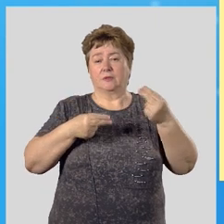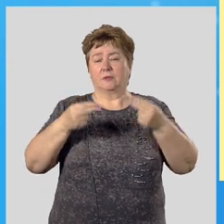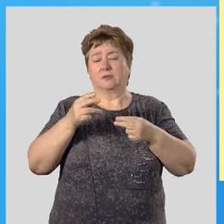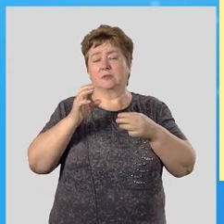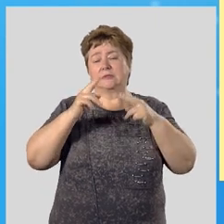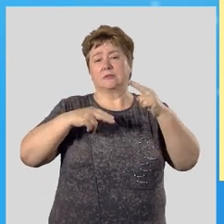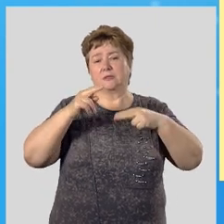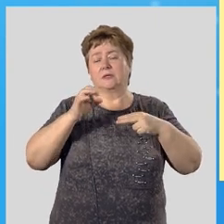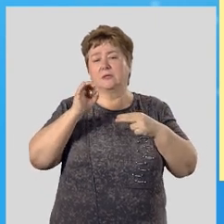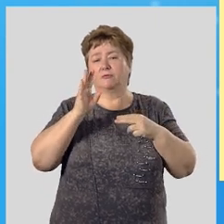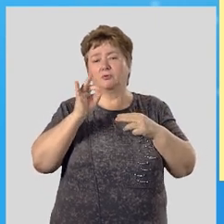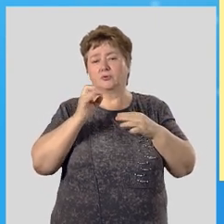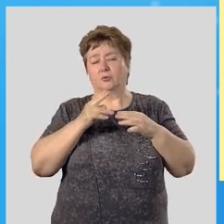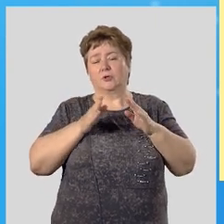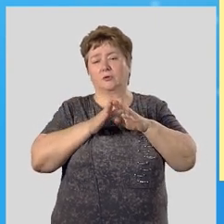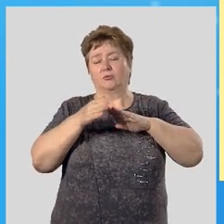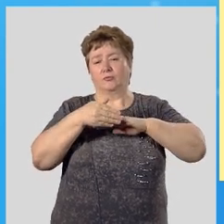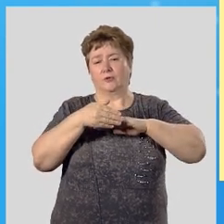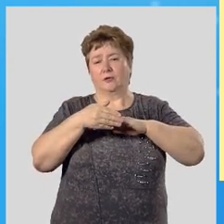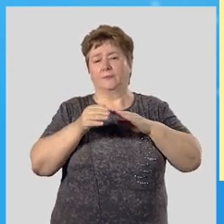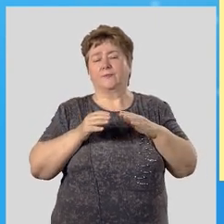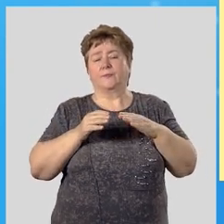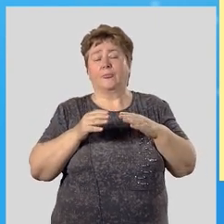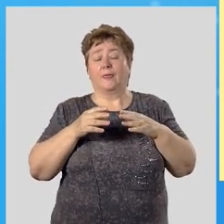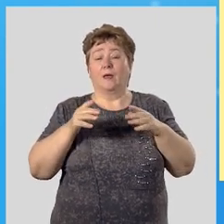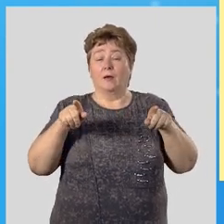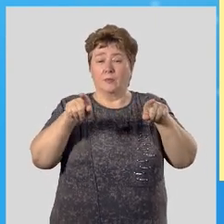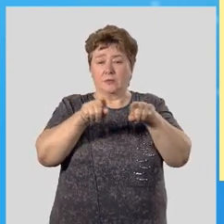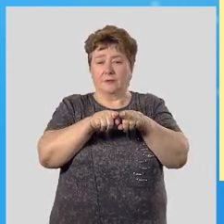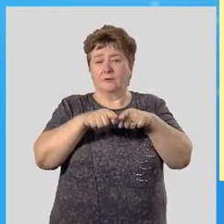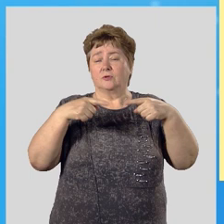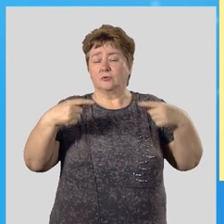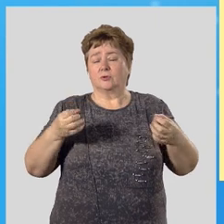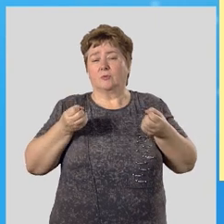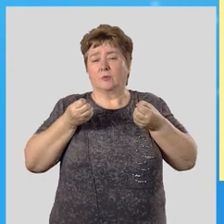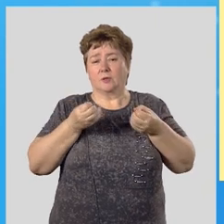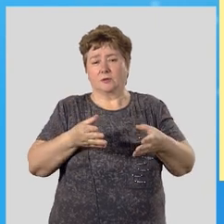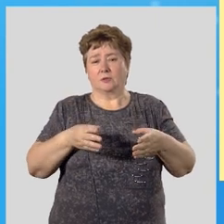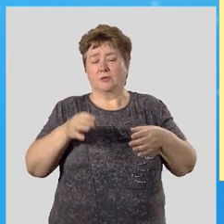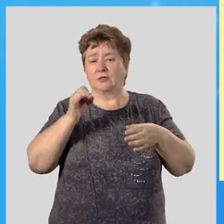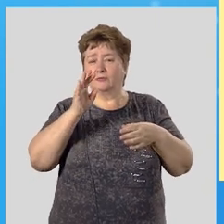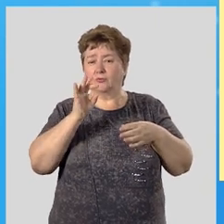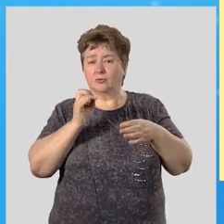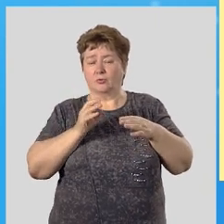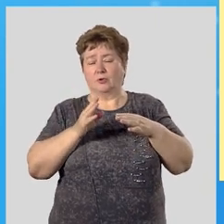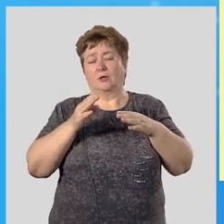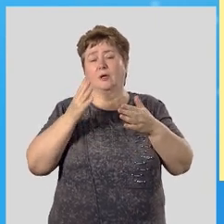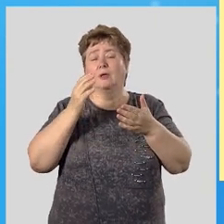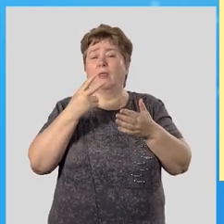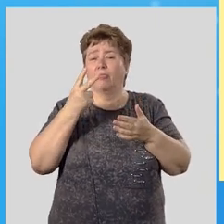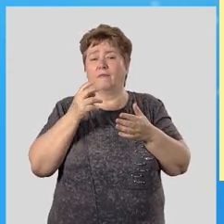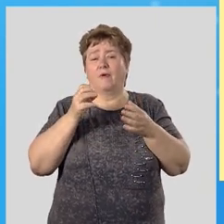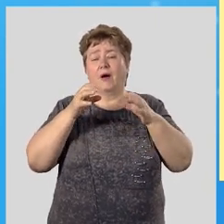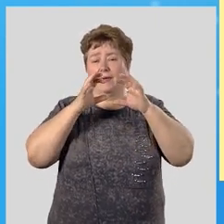рисунок строения инфузории туфельки. По сравнению с другими простейшими, у инфузории два